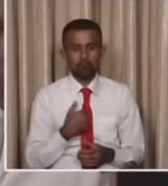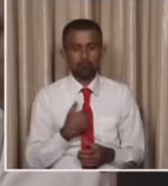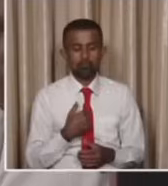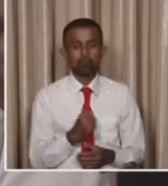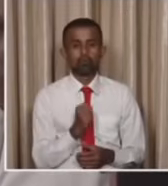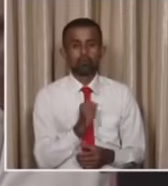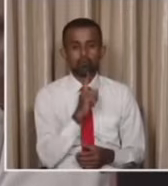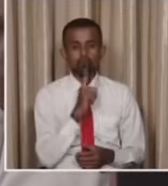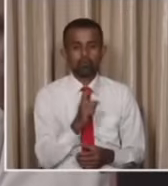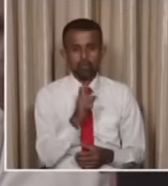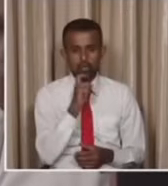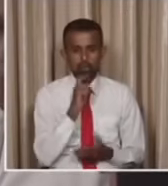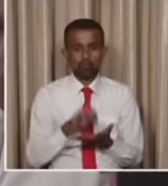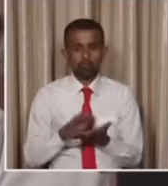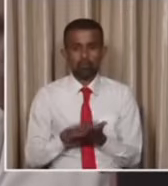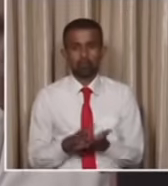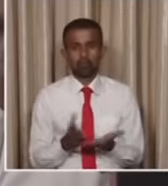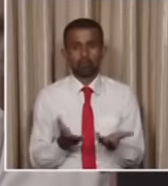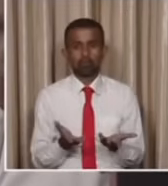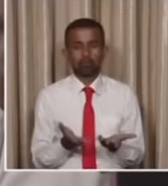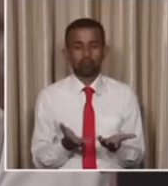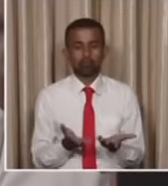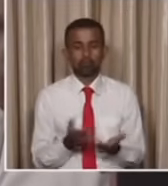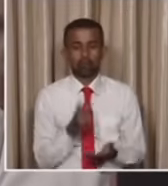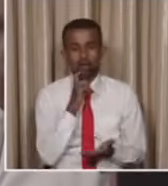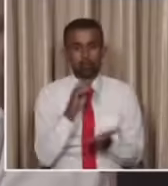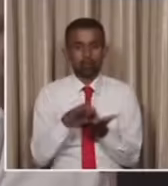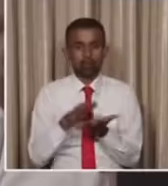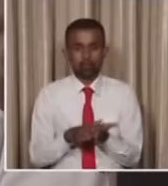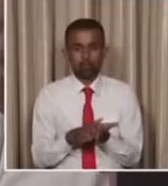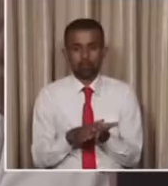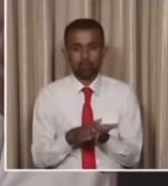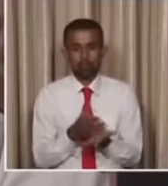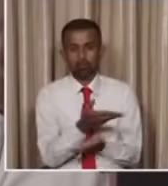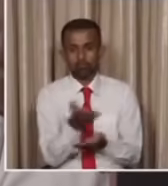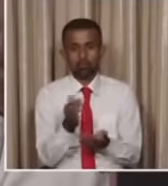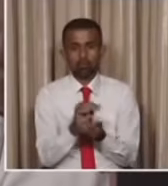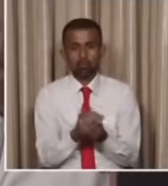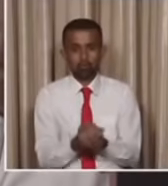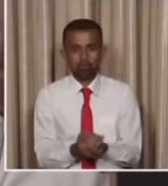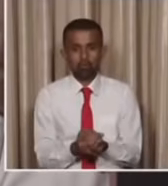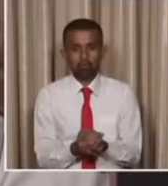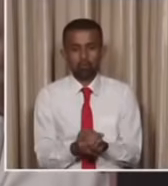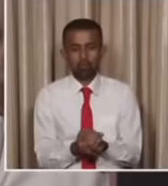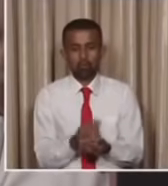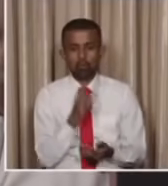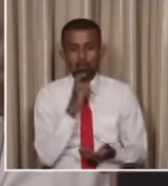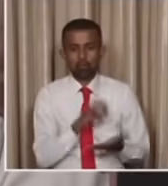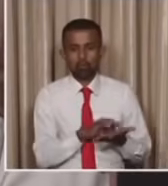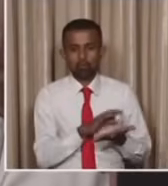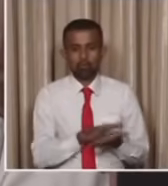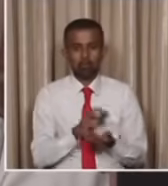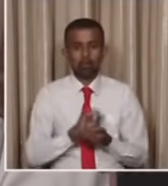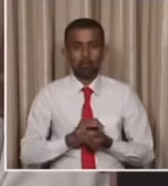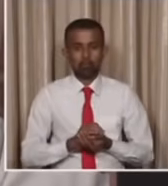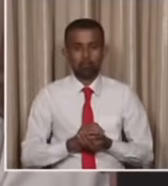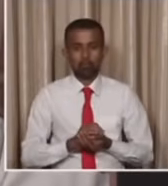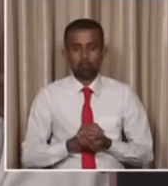නඩු තීන්දුවක් තිබුණාම. ඉතින් මේ නඩු තීන්දුවනේ ඔයගොල්ලෝ ආරක්ෂා කරන්නේ. නඩු තීන්දුව ආරක්ෂා